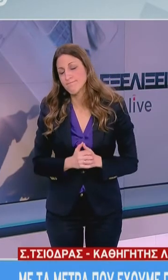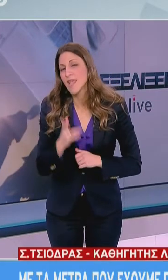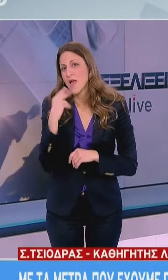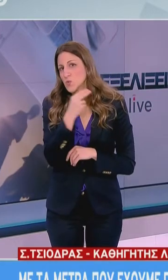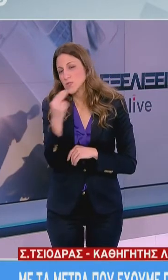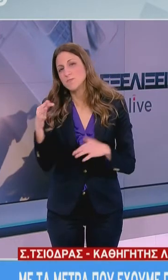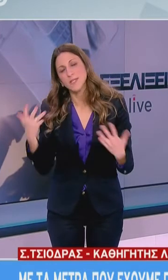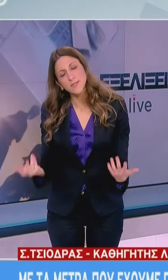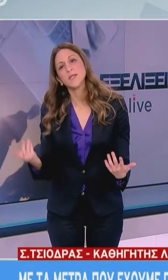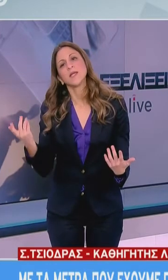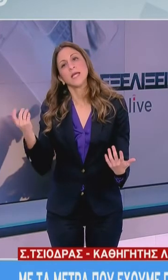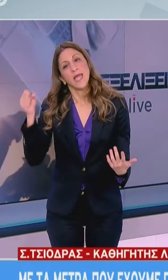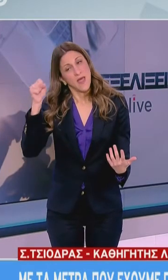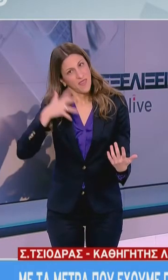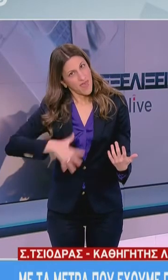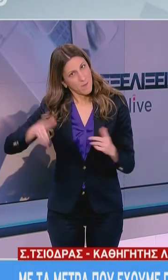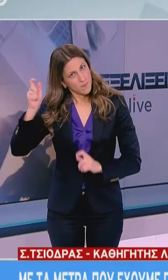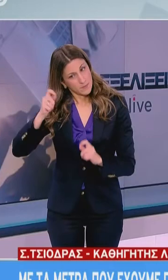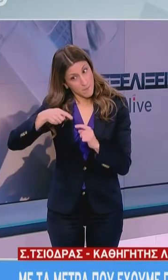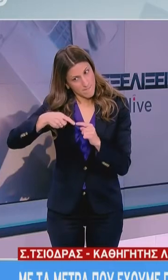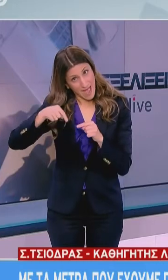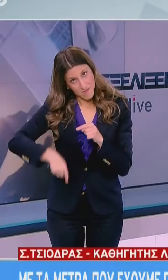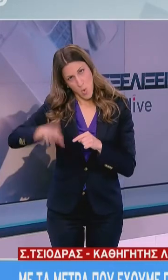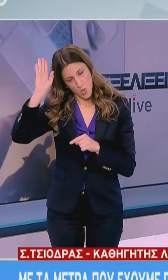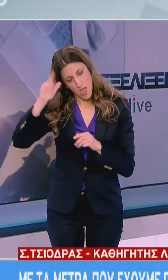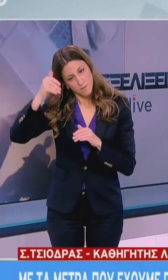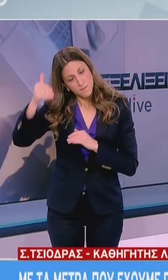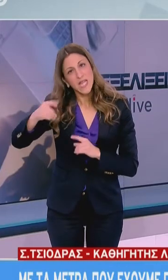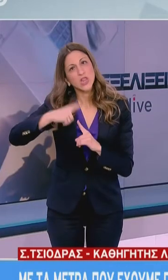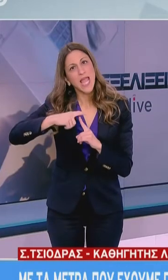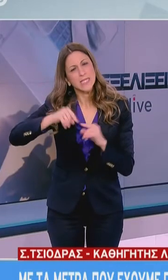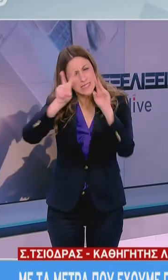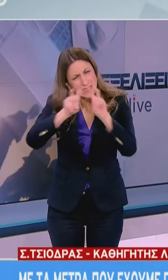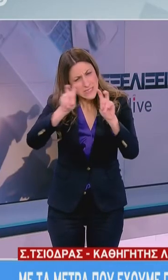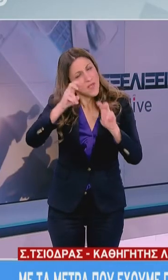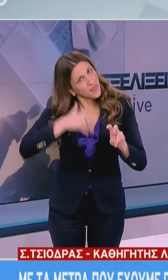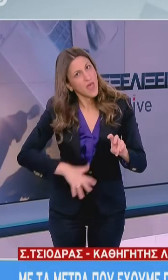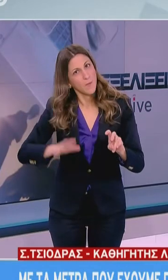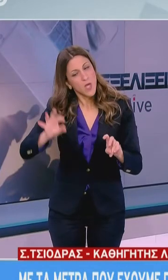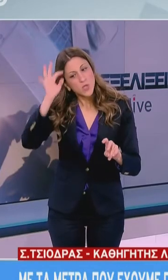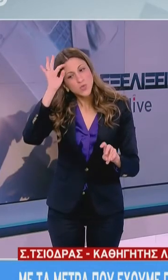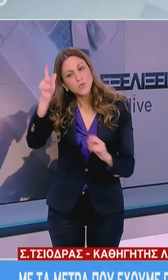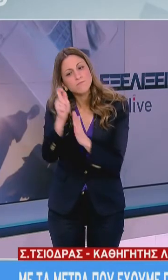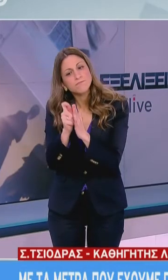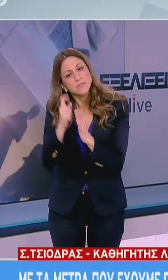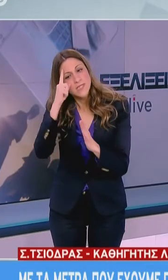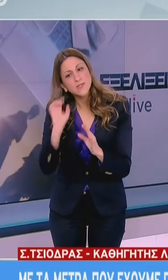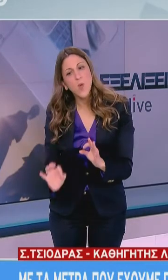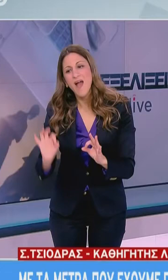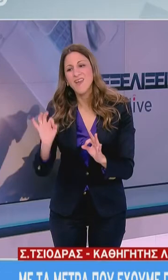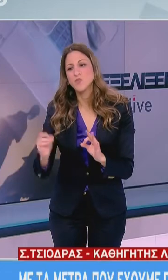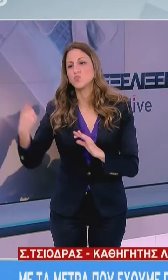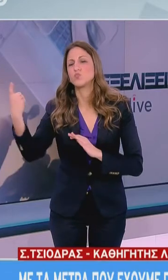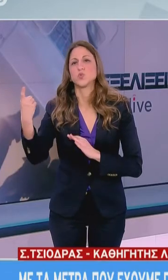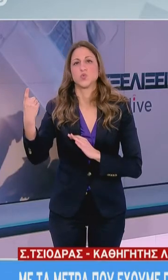τη χρησιμότητα ενός μαζικού εργαστηριακού ελέγχου σε επόμενη φάση, στην οποία θα το χρησιμοποιήσεις για να υλοποιήσεις σιγά σιγά μια κατάσταση επαναφοράς